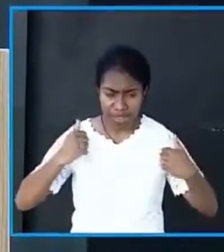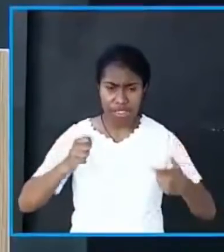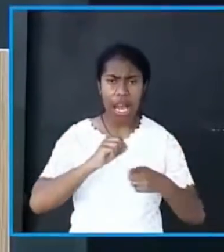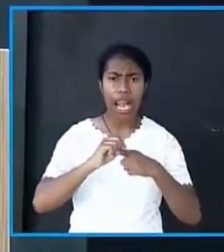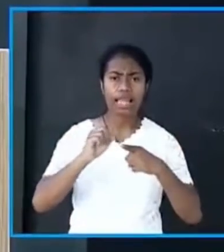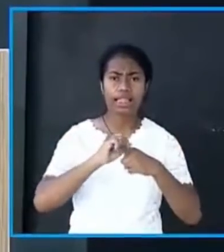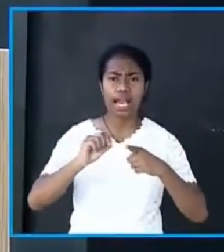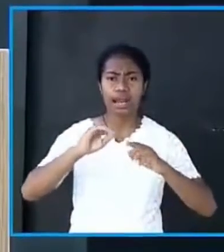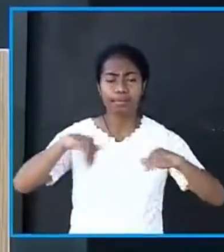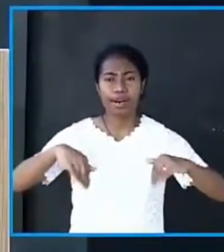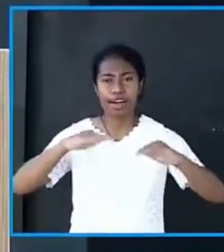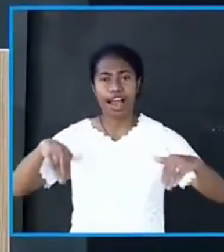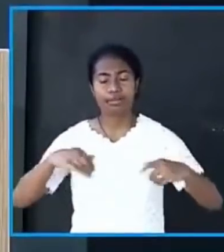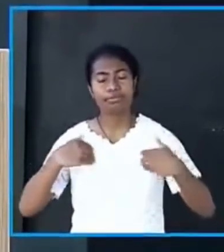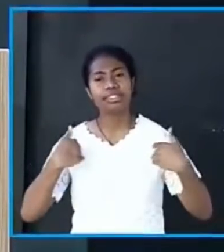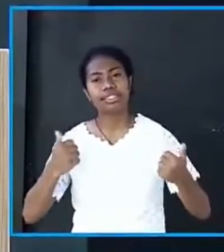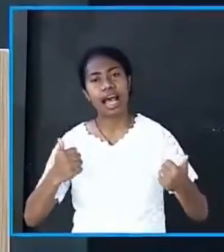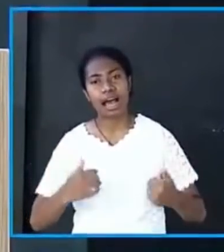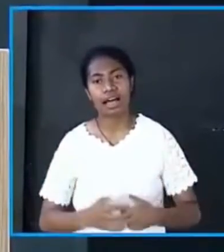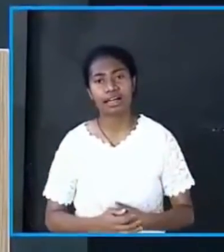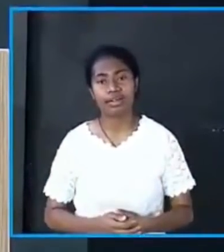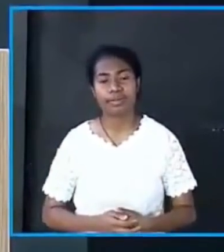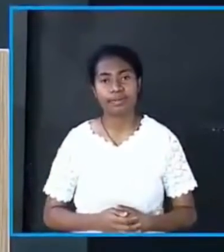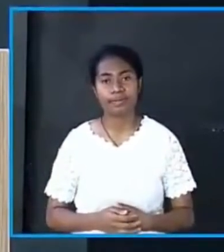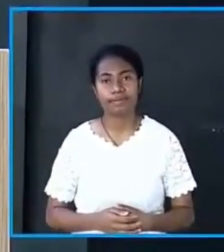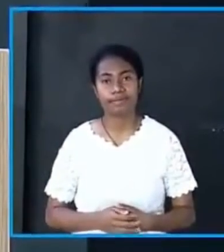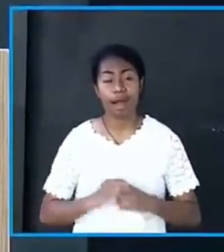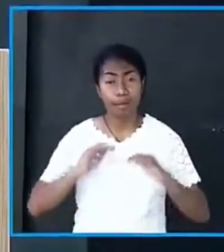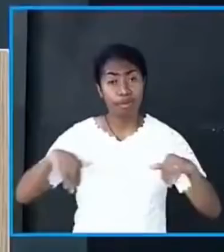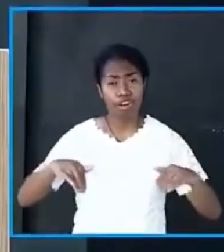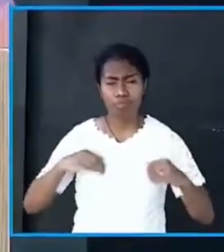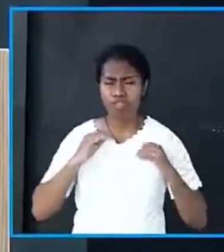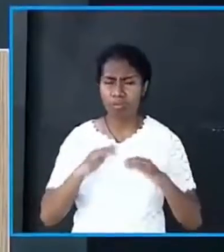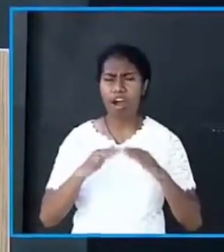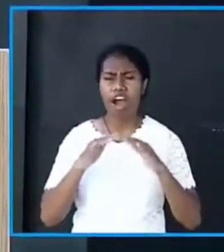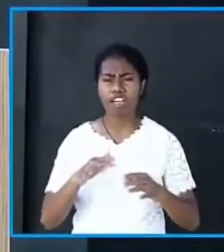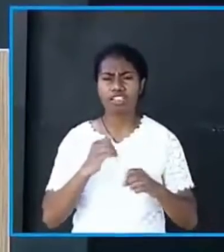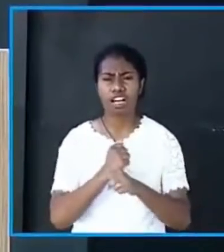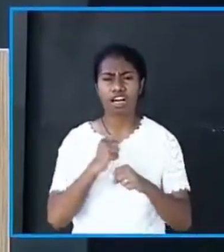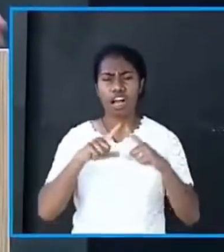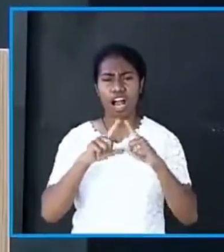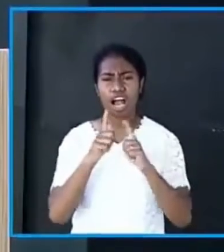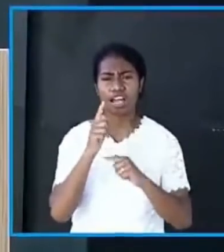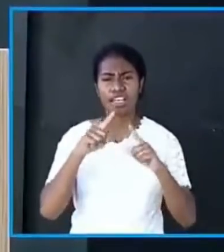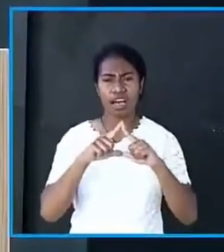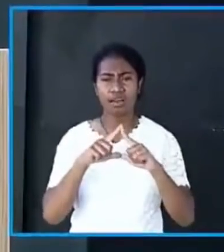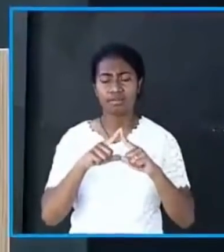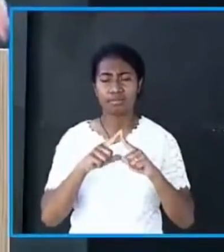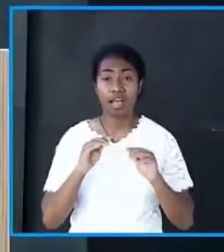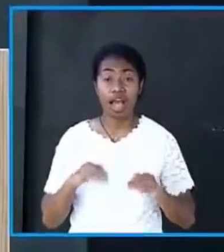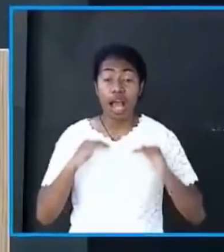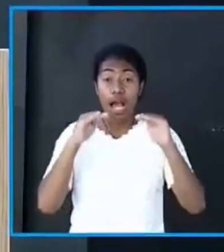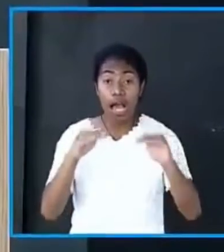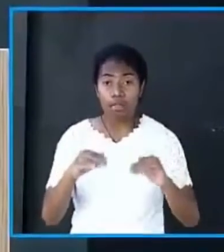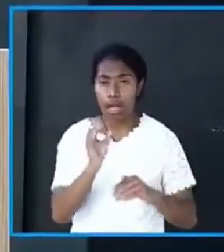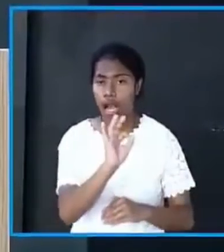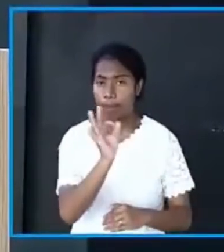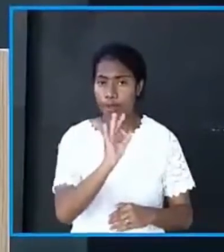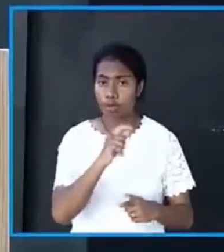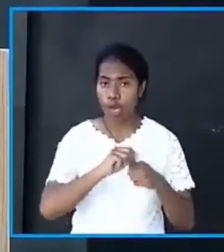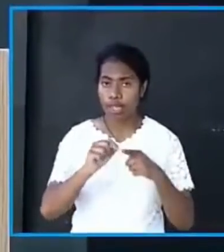Hai latihan berenangnya bisa banyak gaya katak tidak perlu latihan langsung bisa berenang